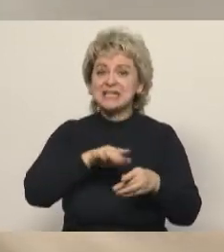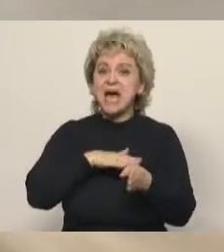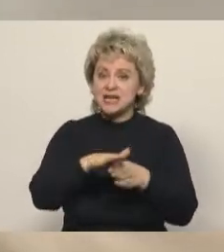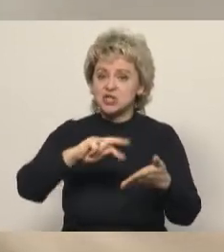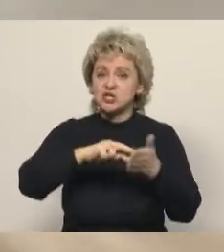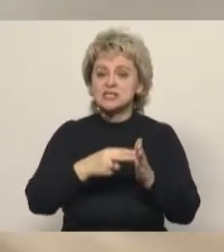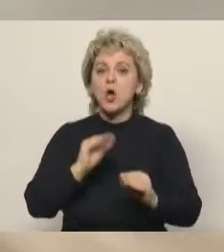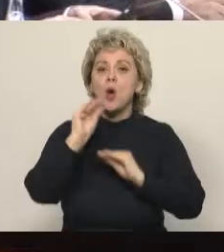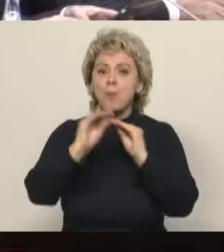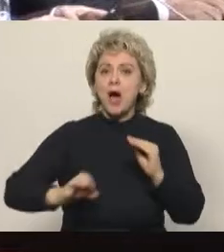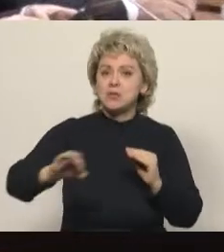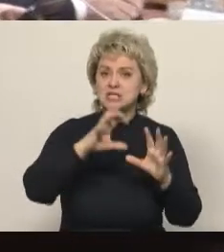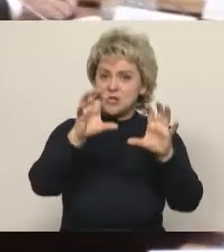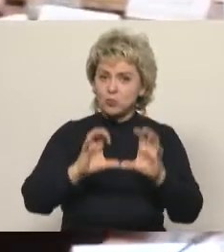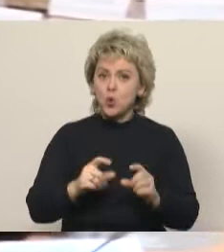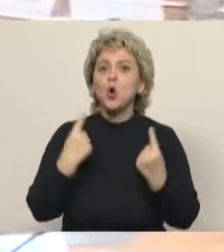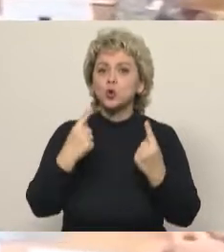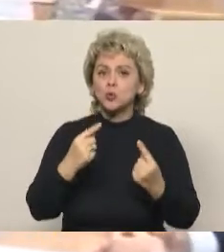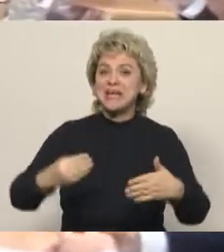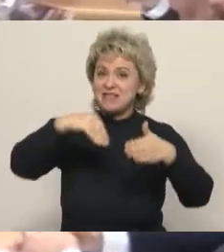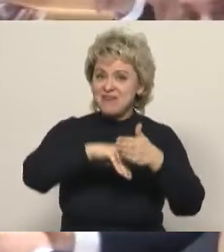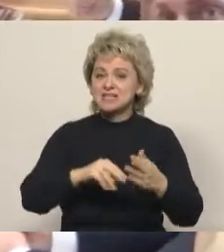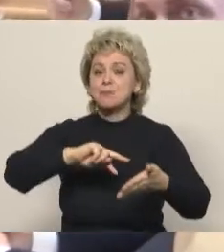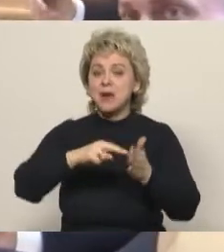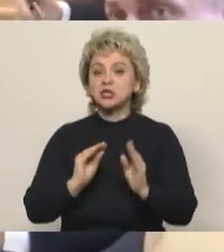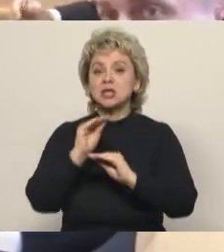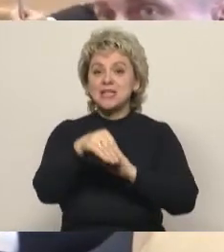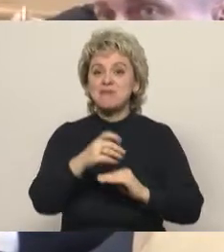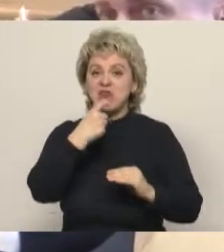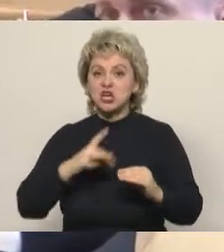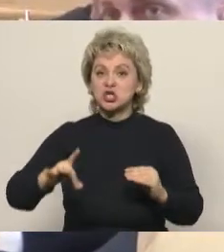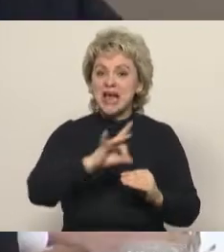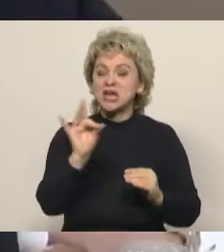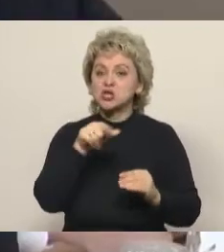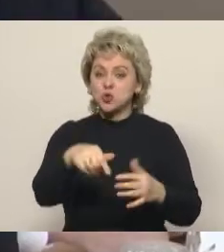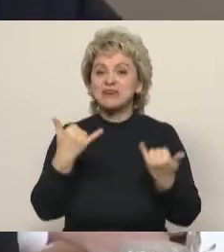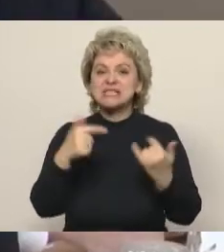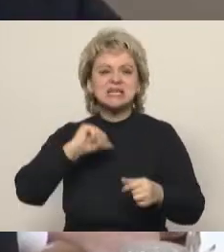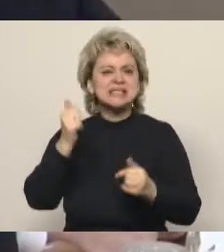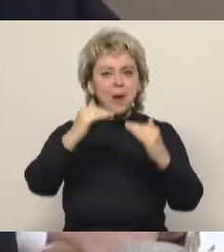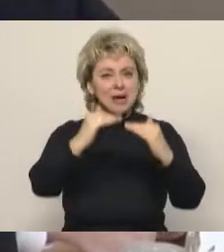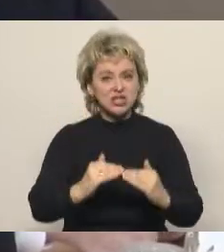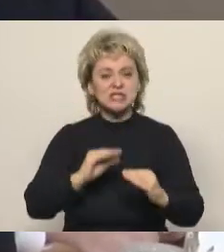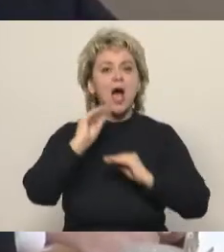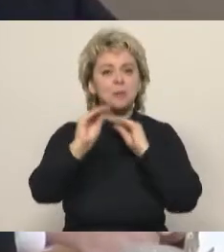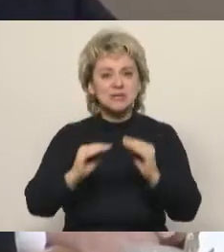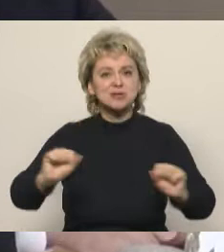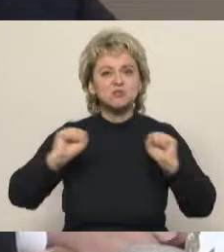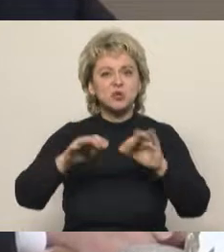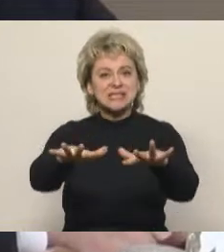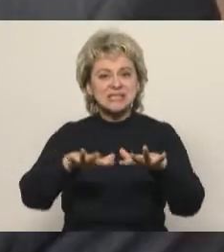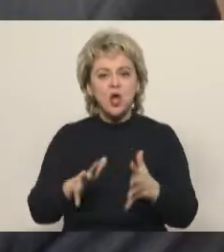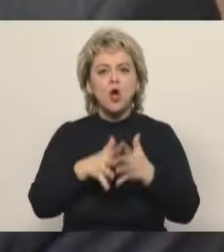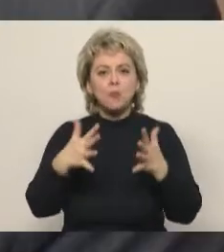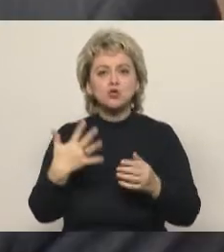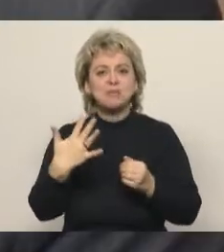реализации проекта по областному закону о крупных инвестпроектах. Добавлю, что в Ворошиловском районе Ростова на сегодня самая низкая обеспеченность спортзалами – чуть